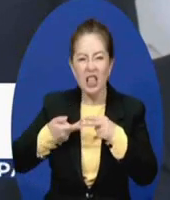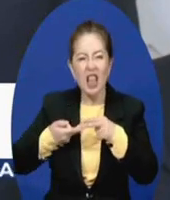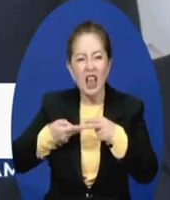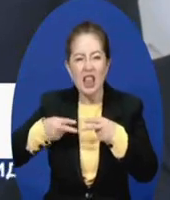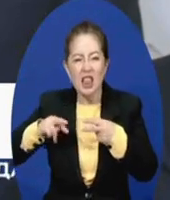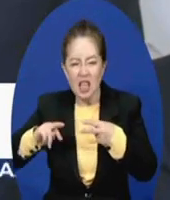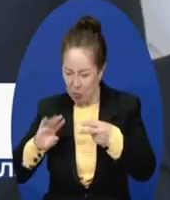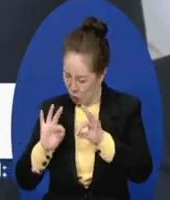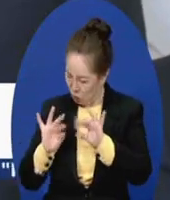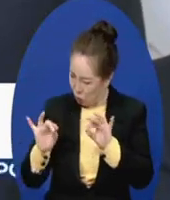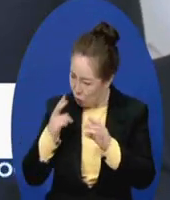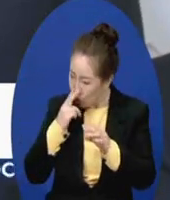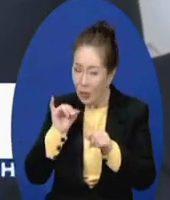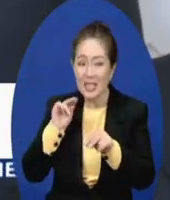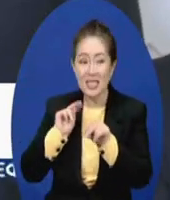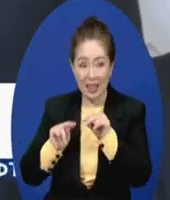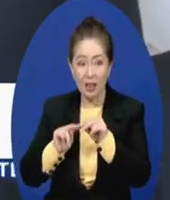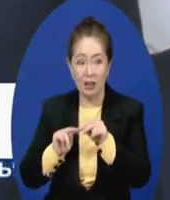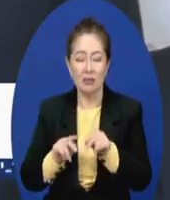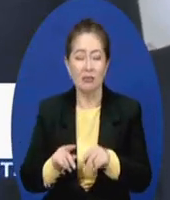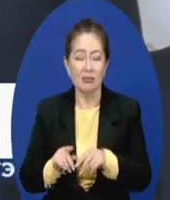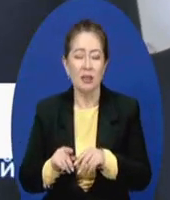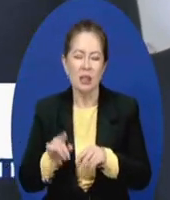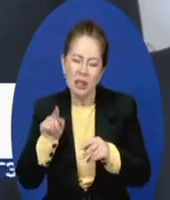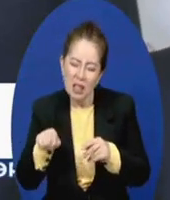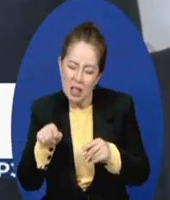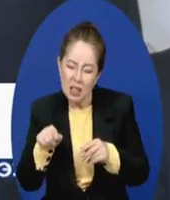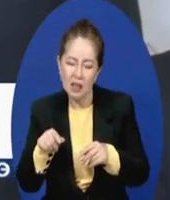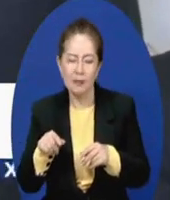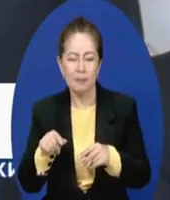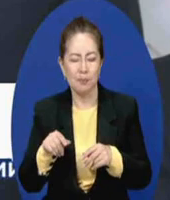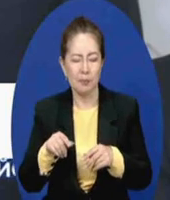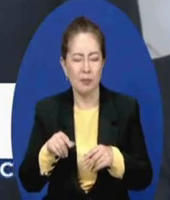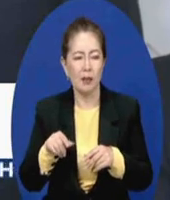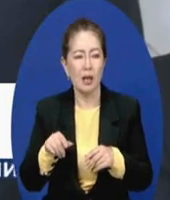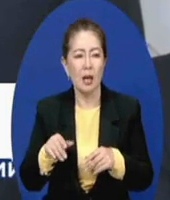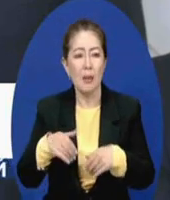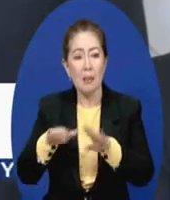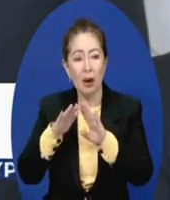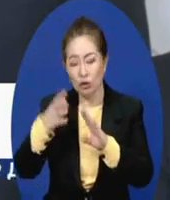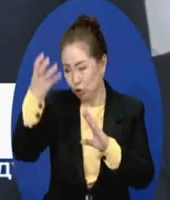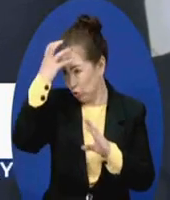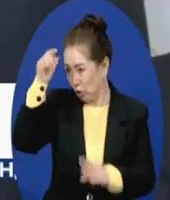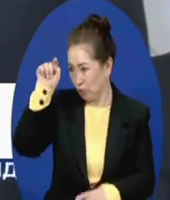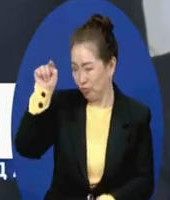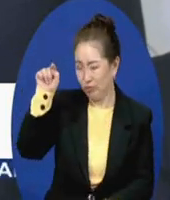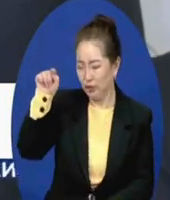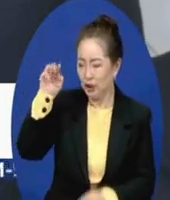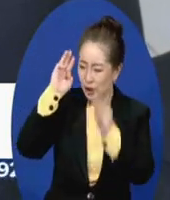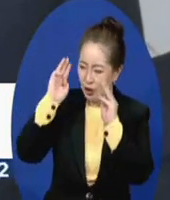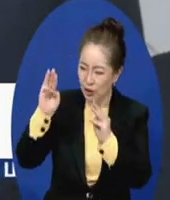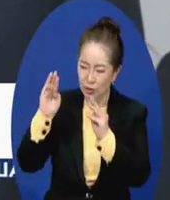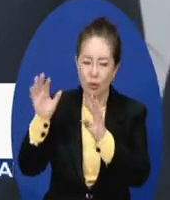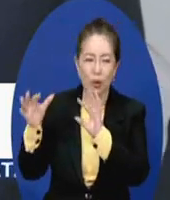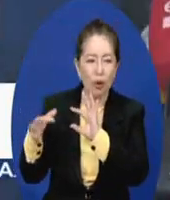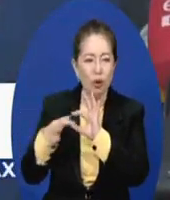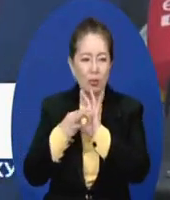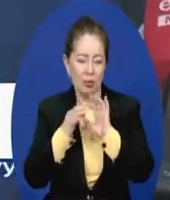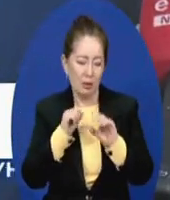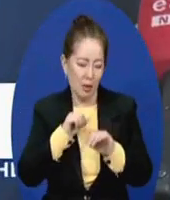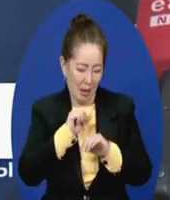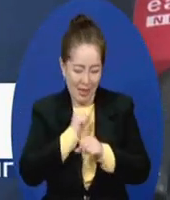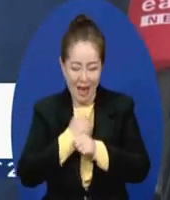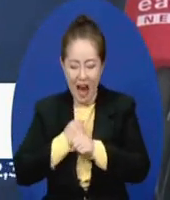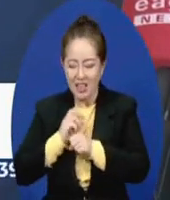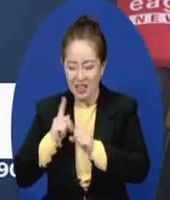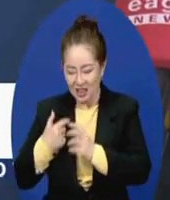Тиймээс энийг байгуулах тал дээр бас төр засагта шийдвэрлэх талын асуудлыг бас бид энэ ажлын